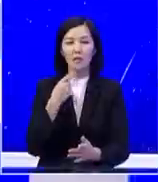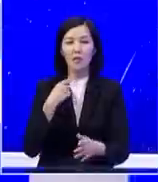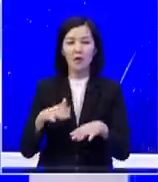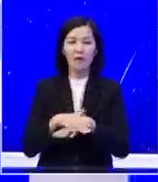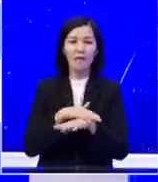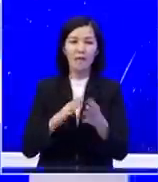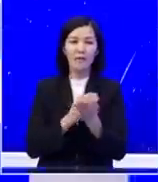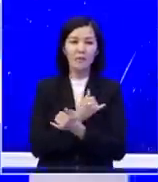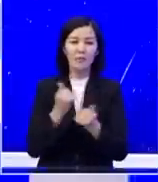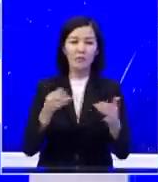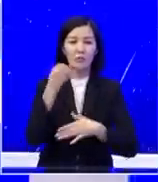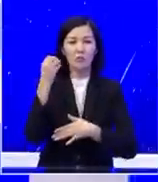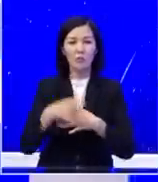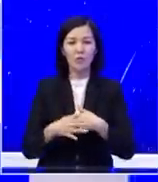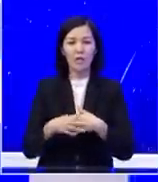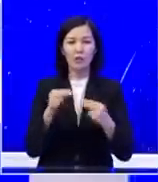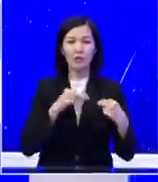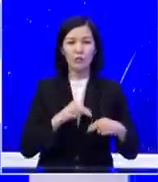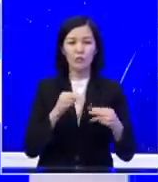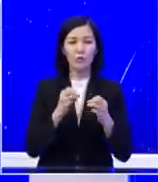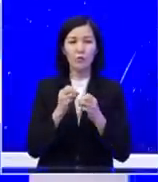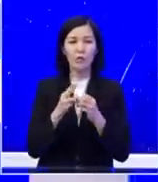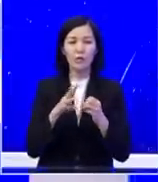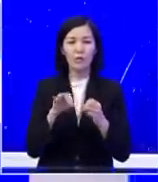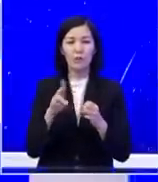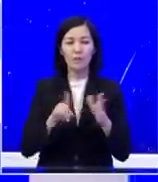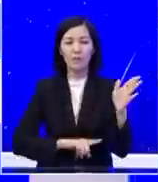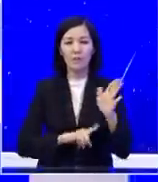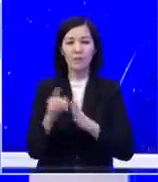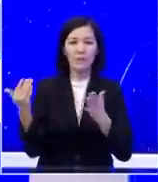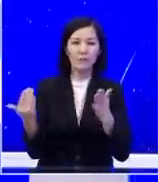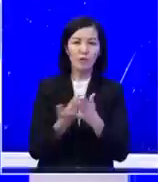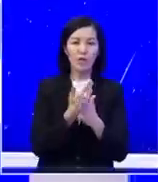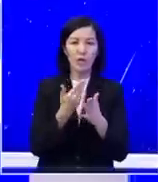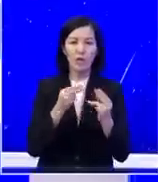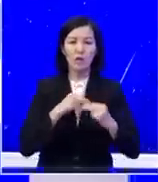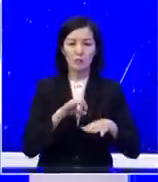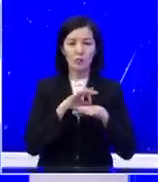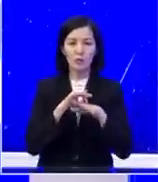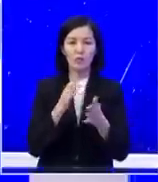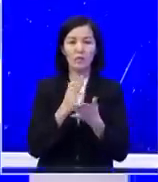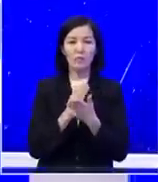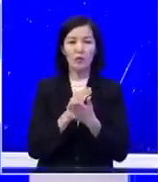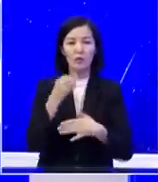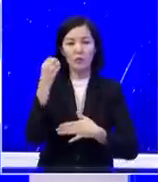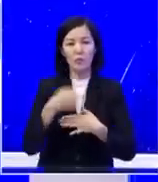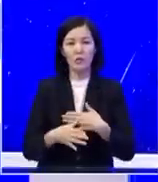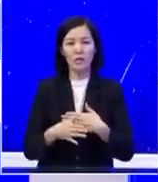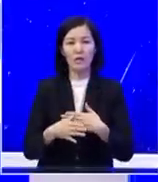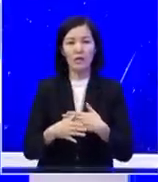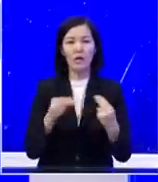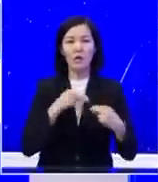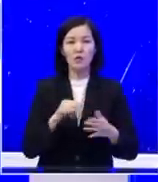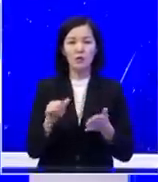Талдықорғандағы халыққа қызмет көрсету орталығының жұмысы 12 мамырдан бастап жаңа форматта жүргізіле бастаған еді. Қазір орталыққа тек қана құжаттарын